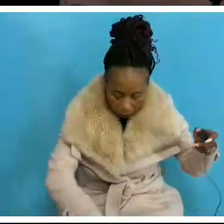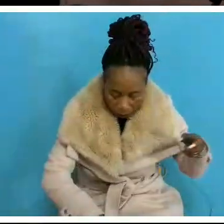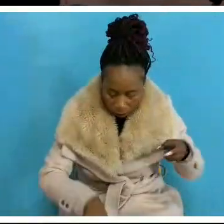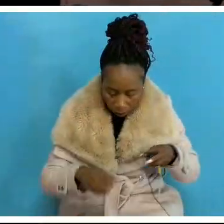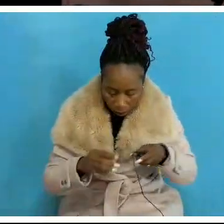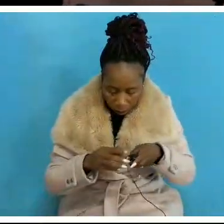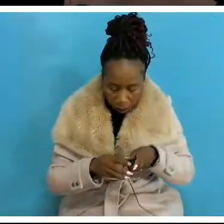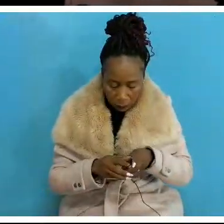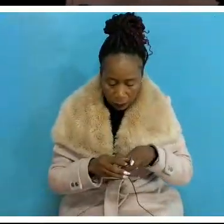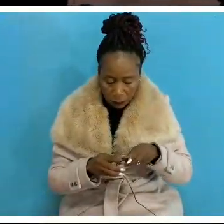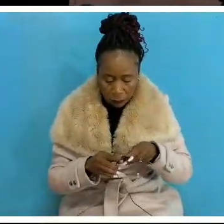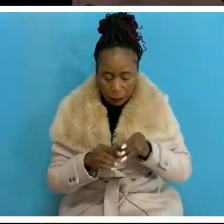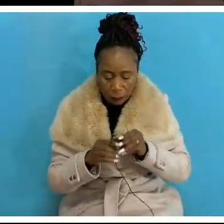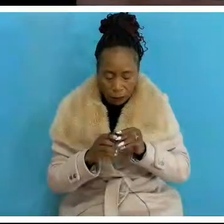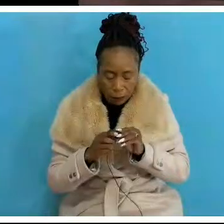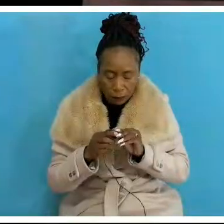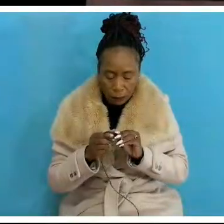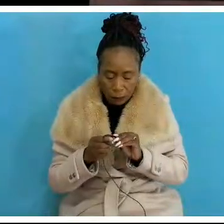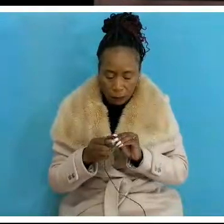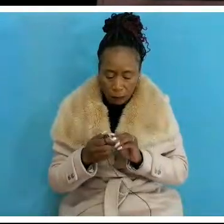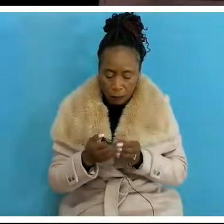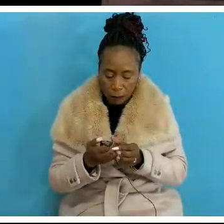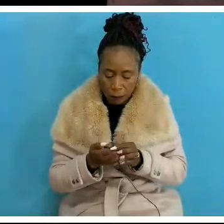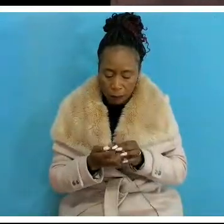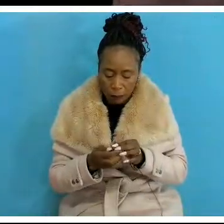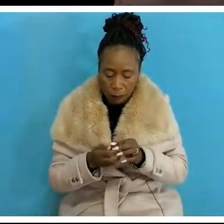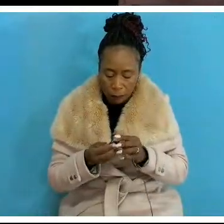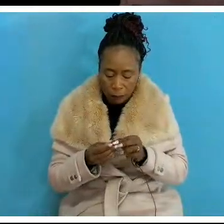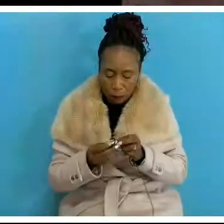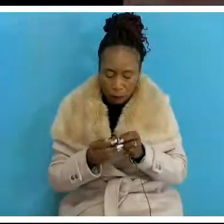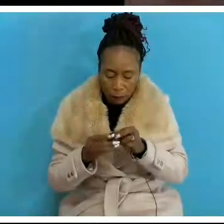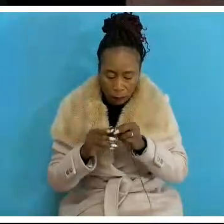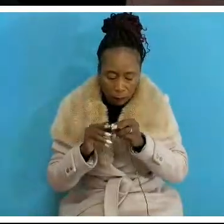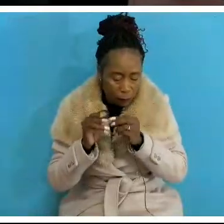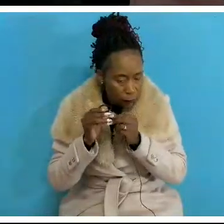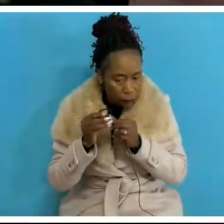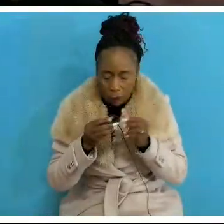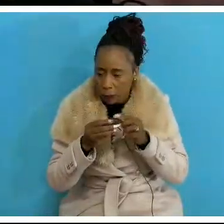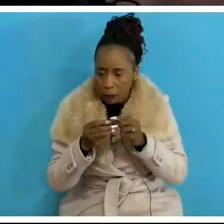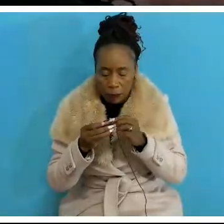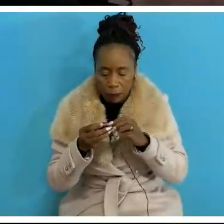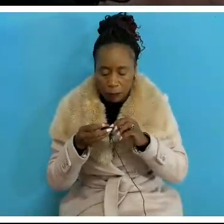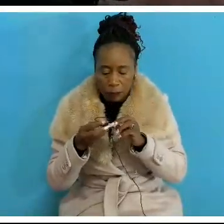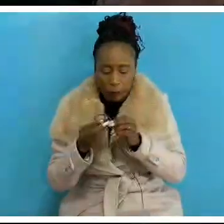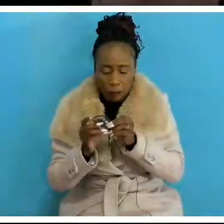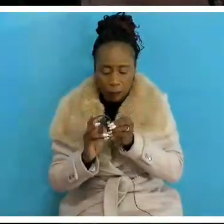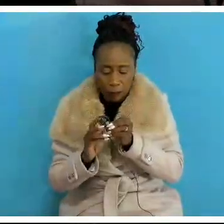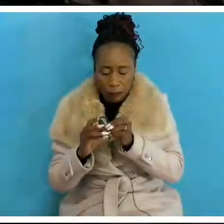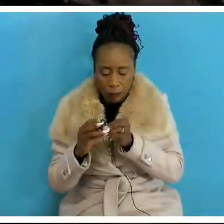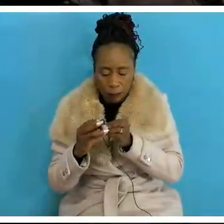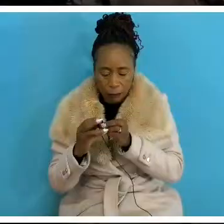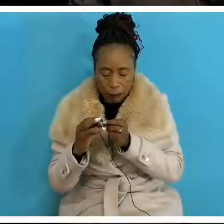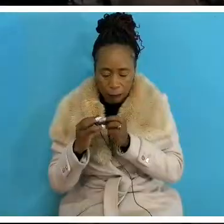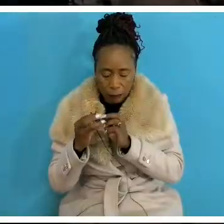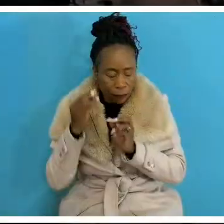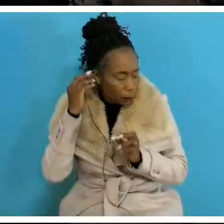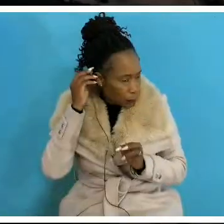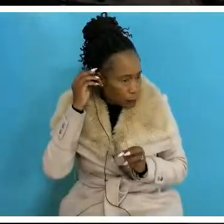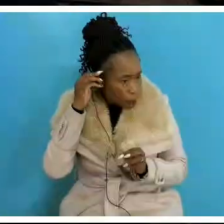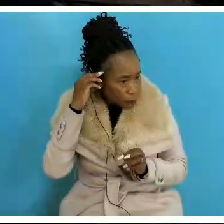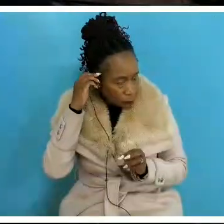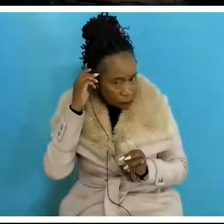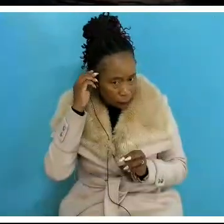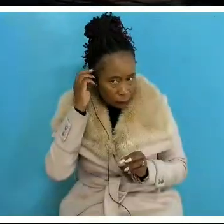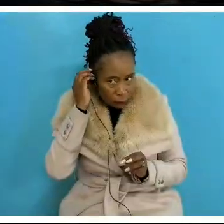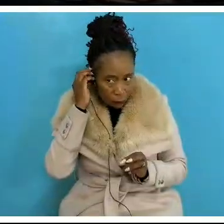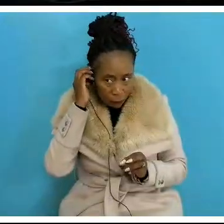ons daar, die een dame het gesê van, sy is in, hulle offices in Marshalltown. I need to know where in Marshalltown.